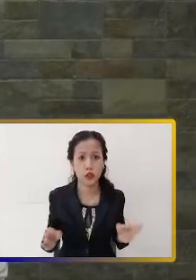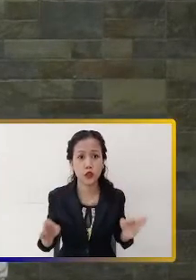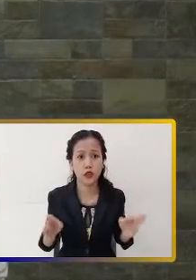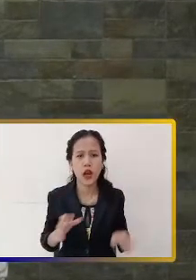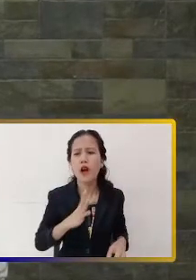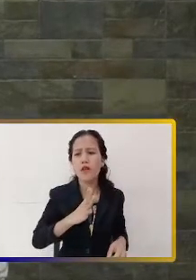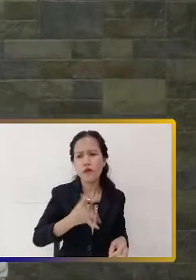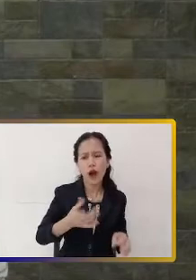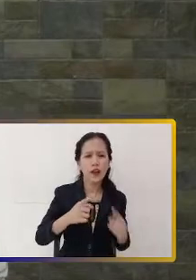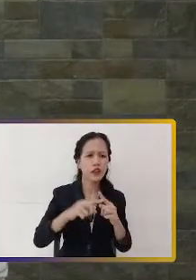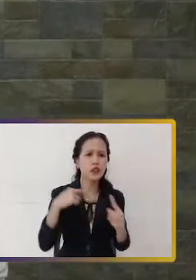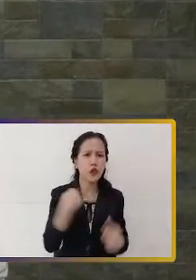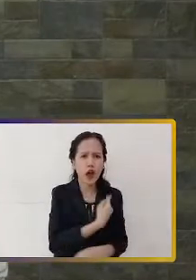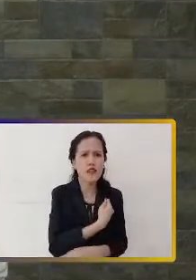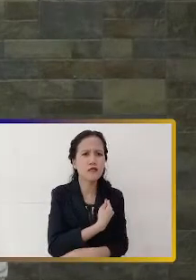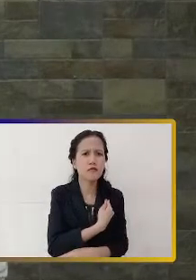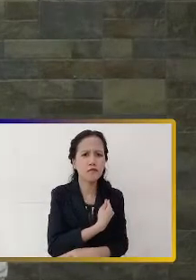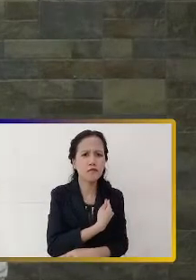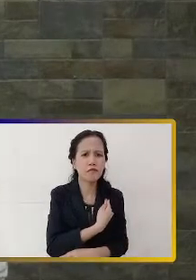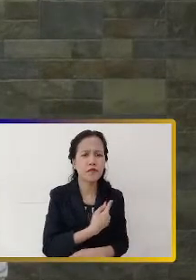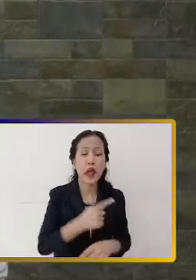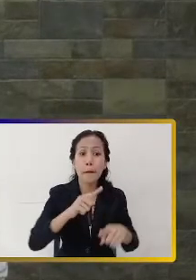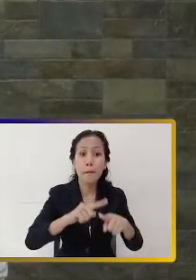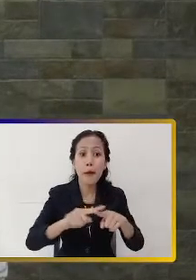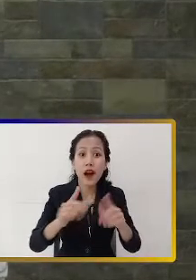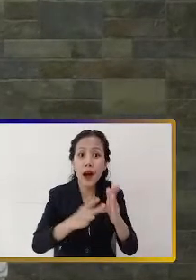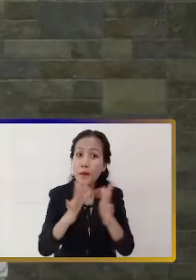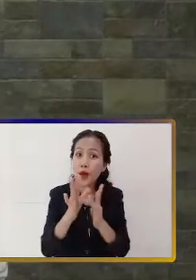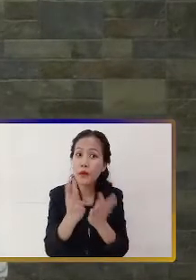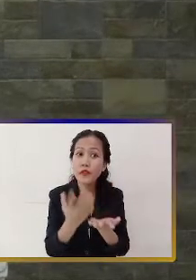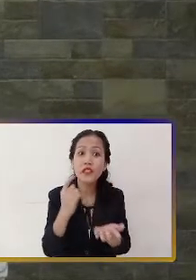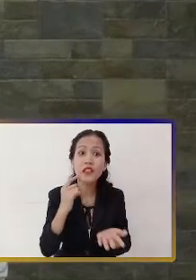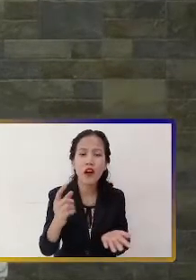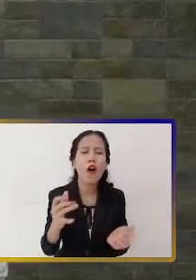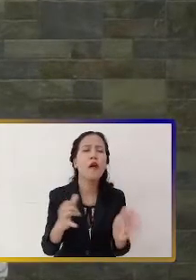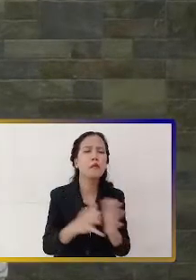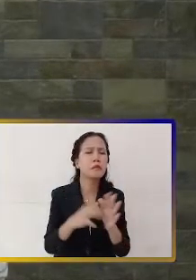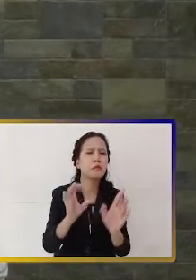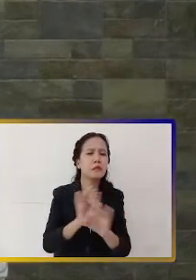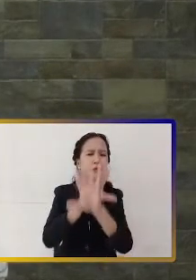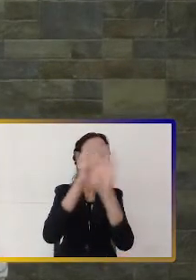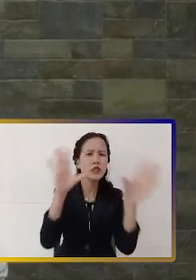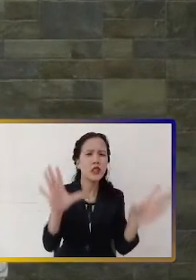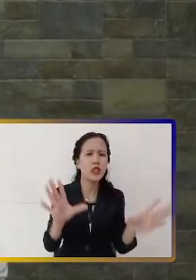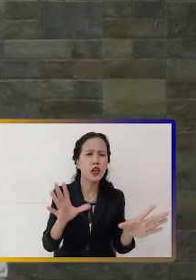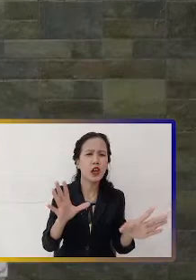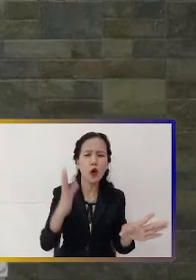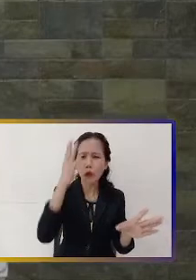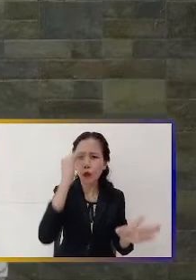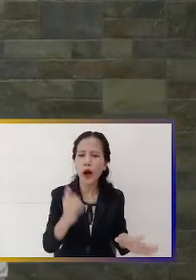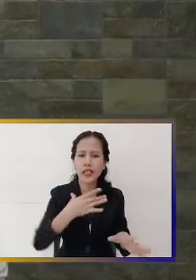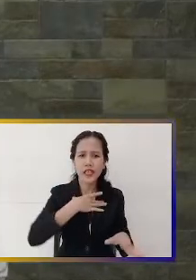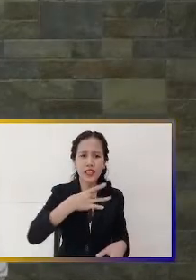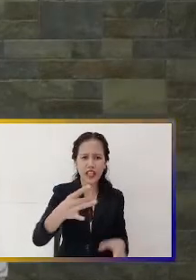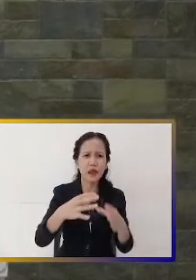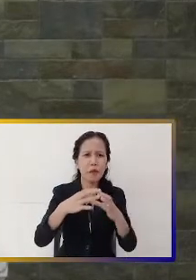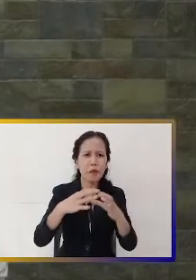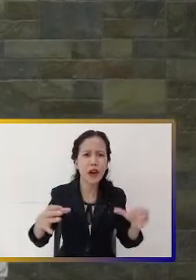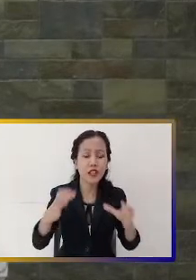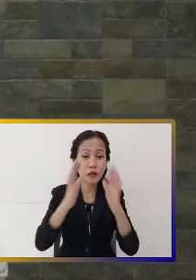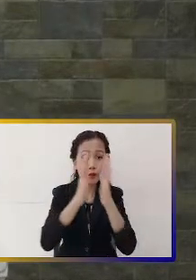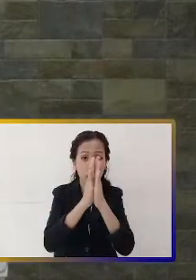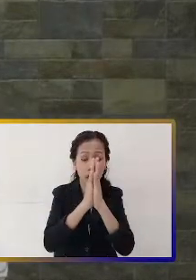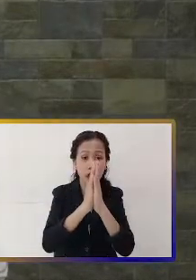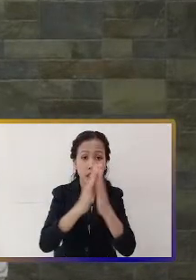Bible says, maliwanag ho. Kaya nagustuhan ng Panginoon ang panalangin ni Solomon, because it's not about Solomon, it's about